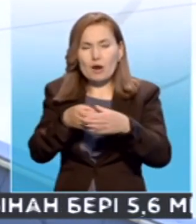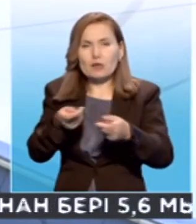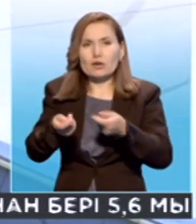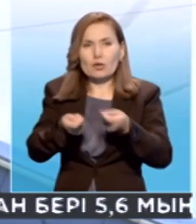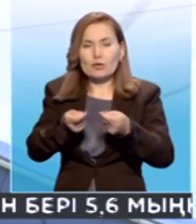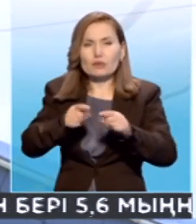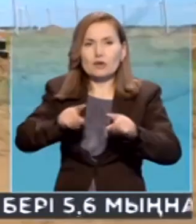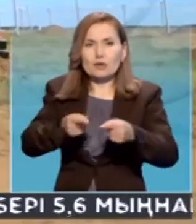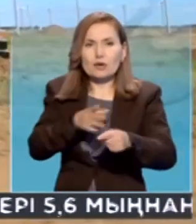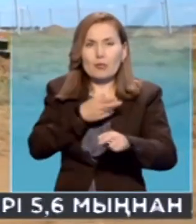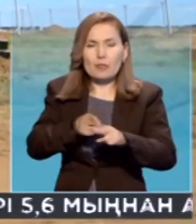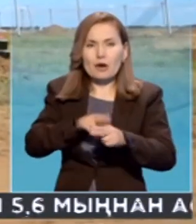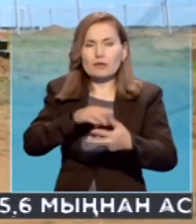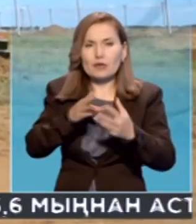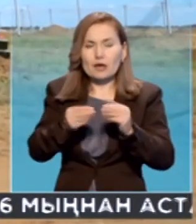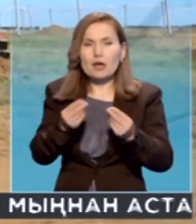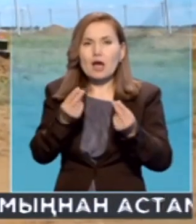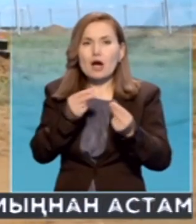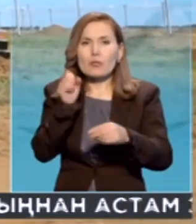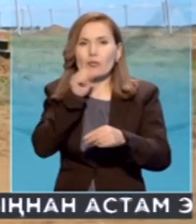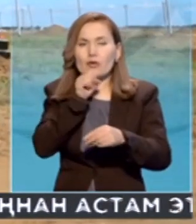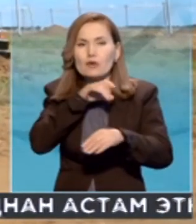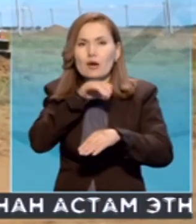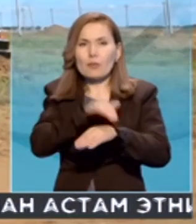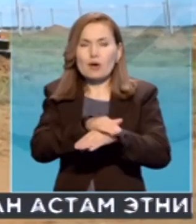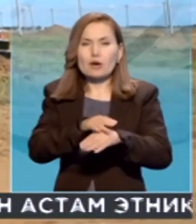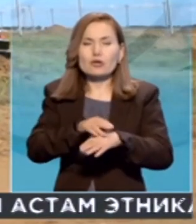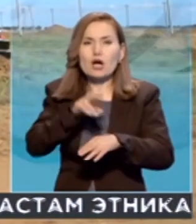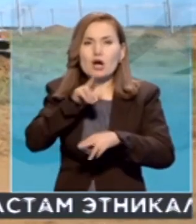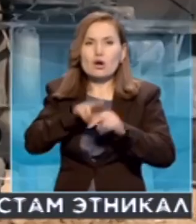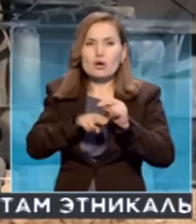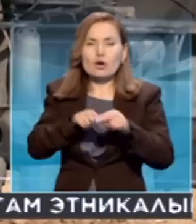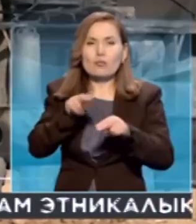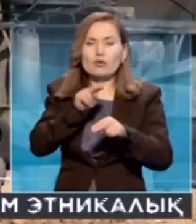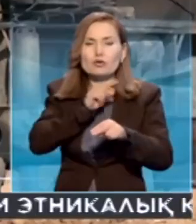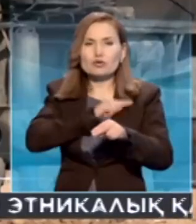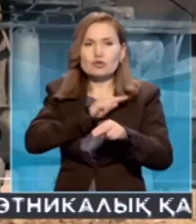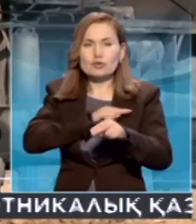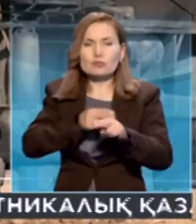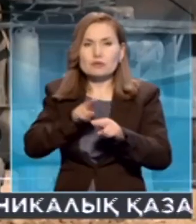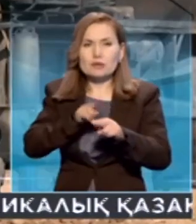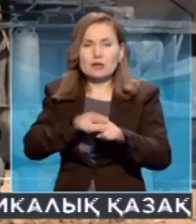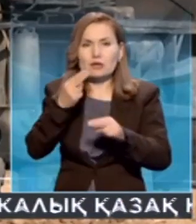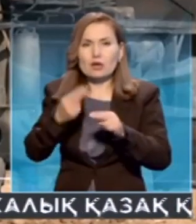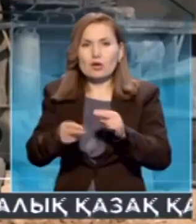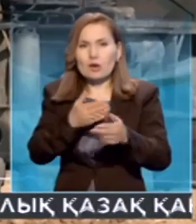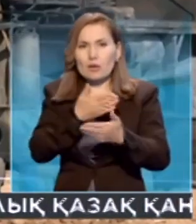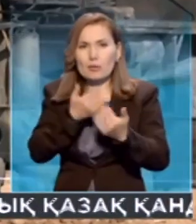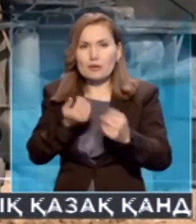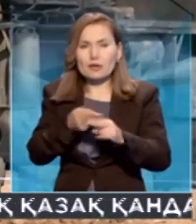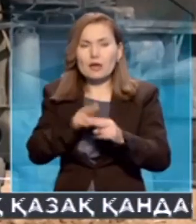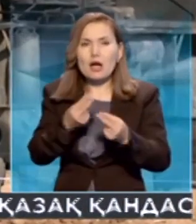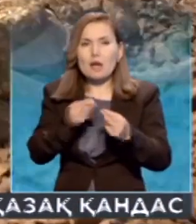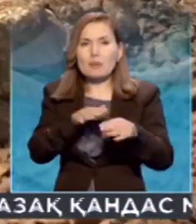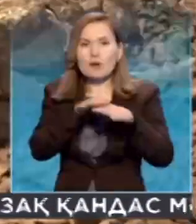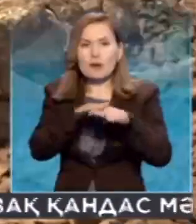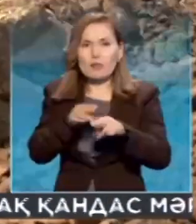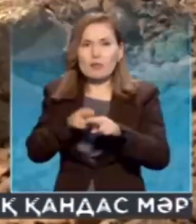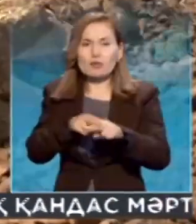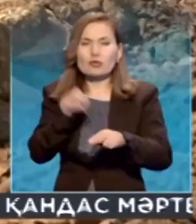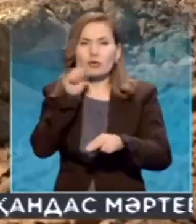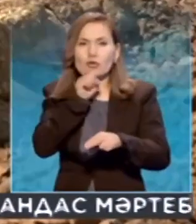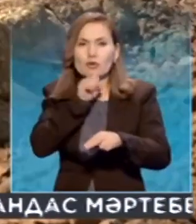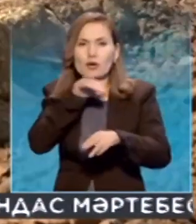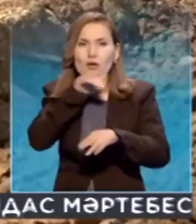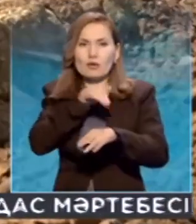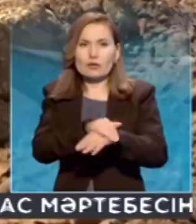бұрын тартуға тиісті тендерді ұтып алған кәсіпкер жұмысты бастаған соң іле шала сол күйінше тастаған. Ал бірақ бұл мақсатқа бөлінген қаржы есеп